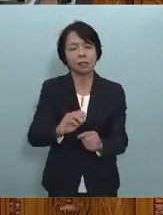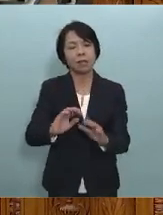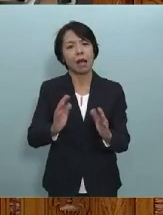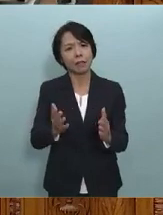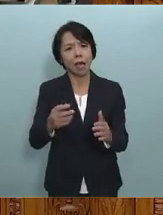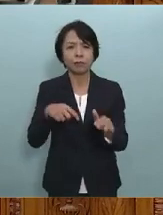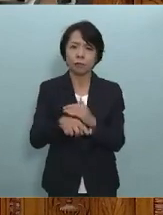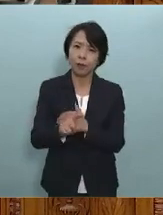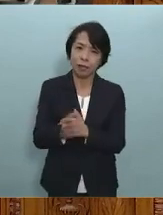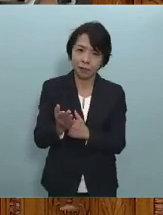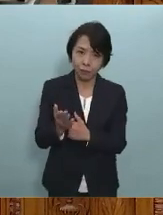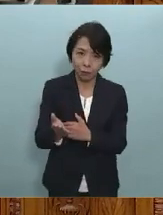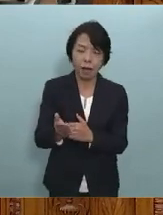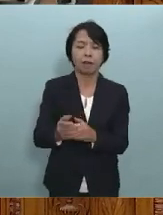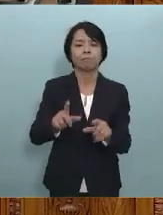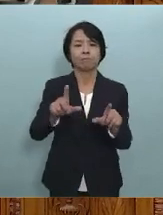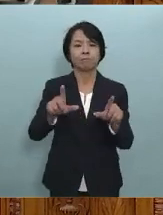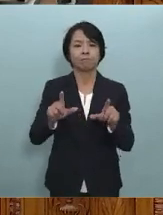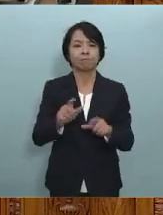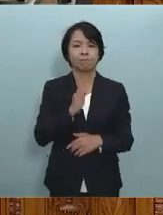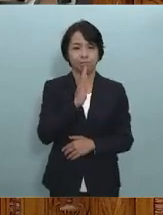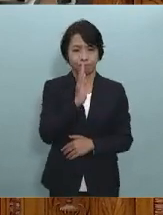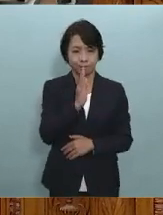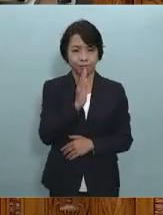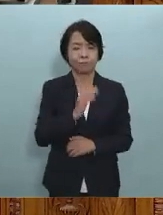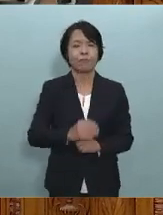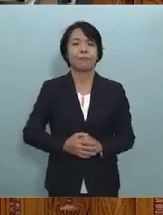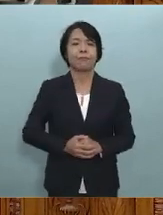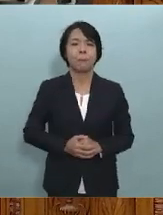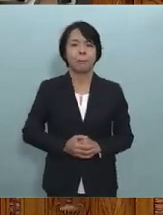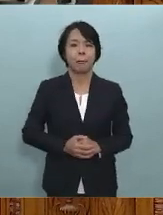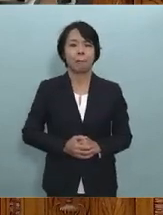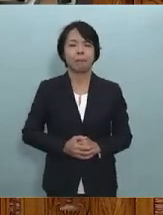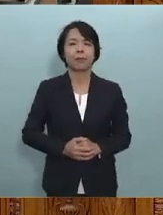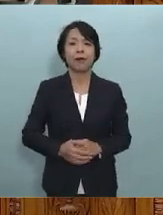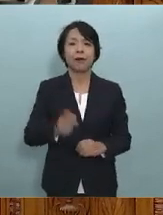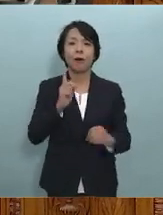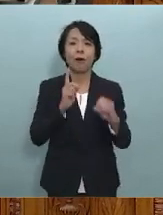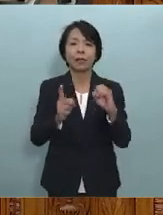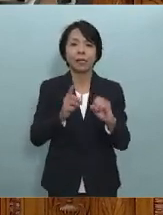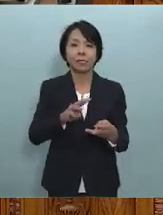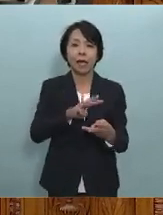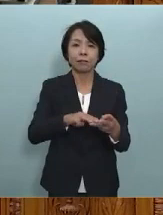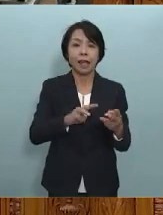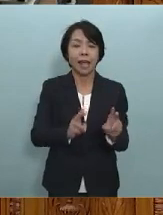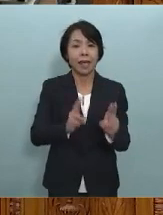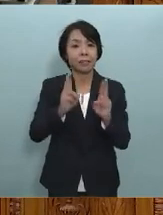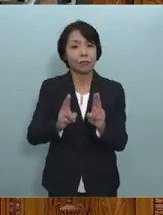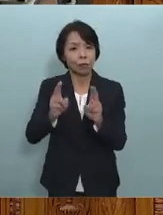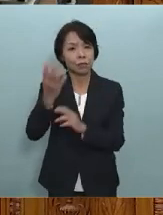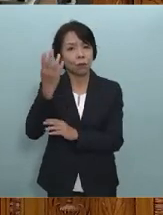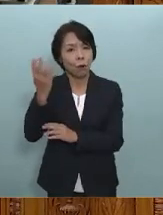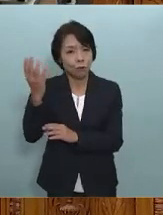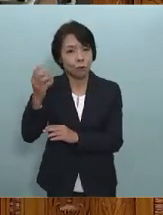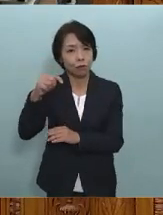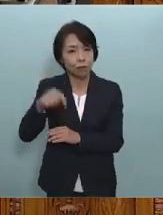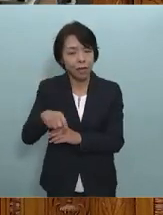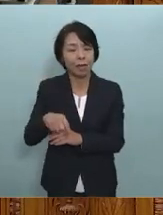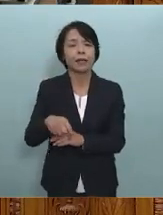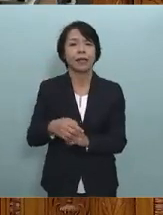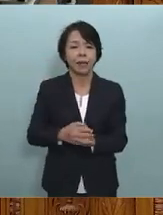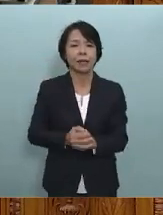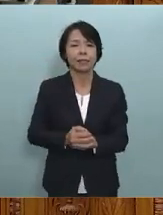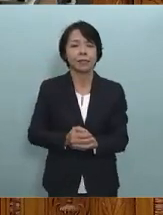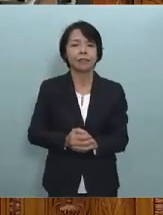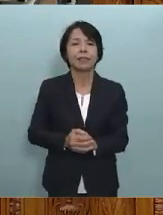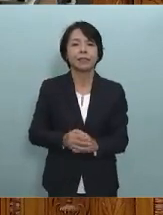てでしょうかお答え願いますデジタル田園都市国家構想でキーワードの1つは